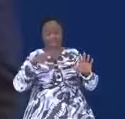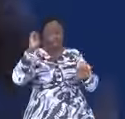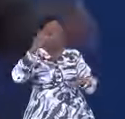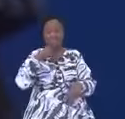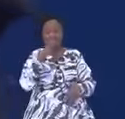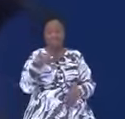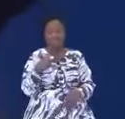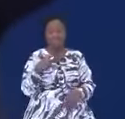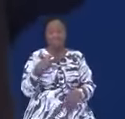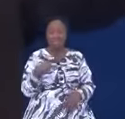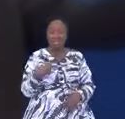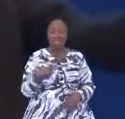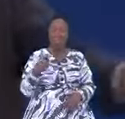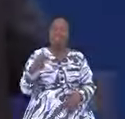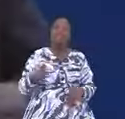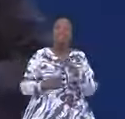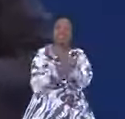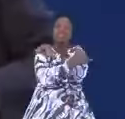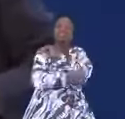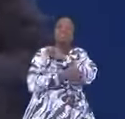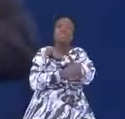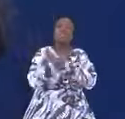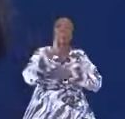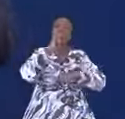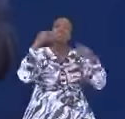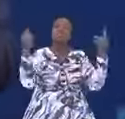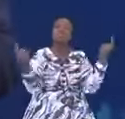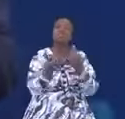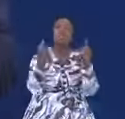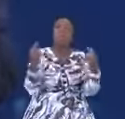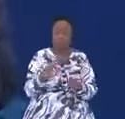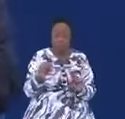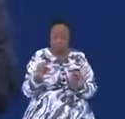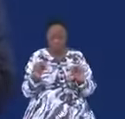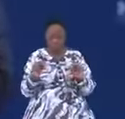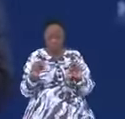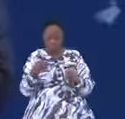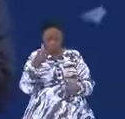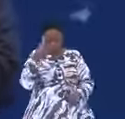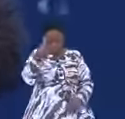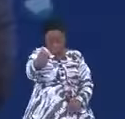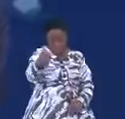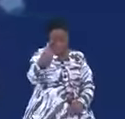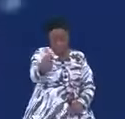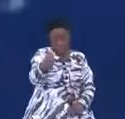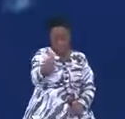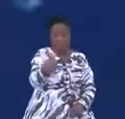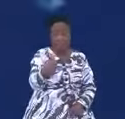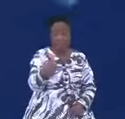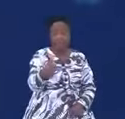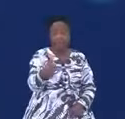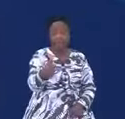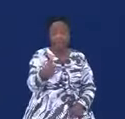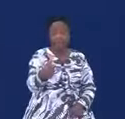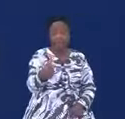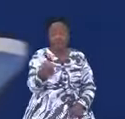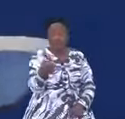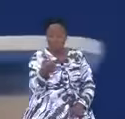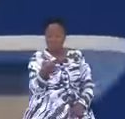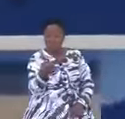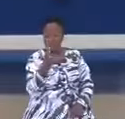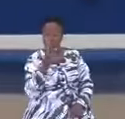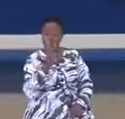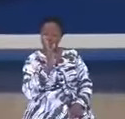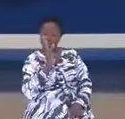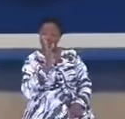péché non non non c'est pas le pays sétois les gouttes d'eau deviennent et